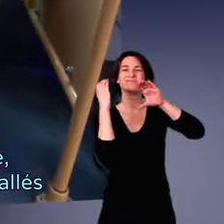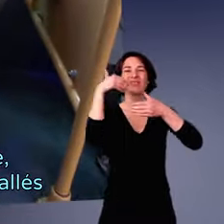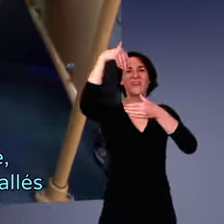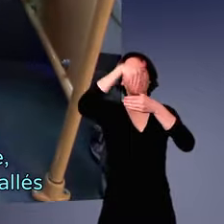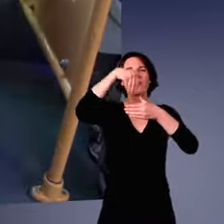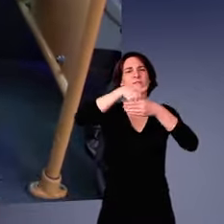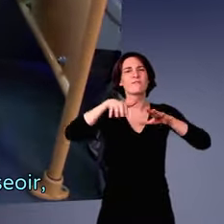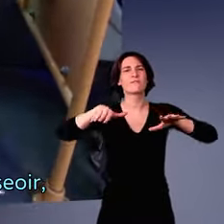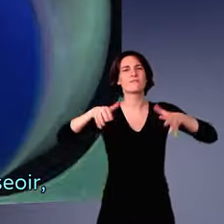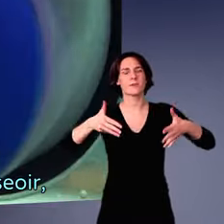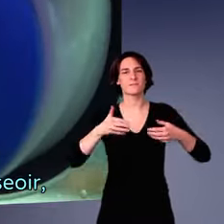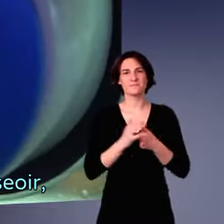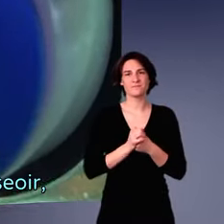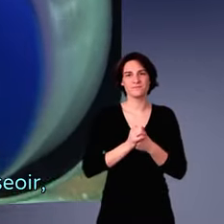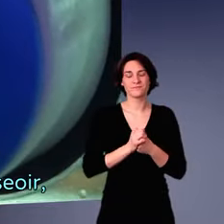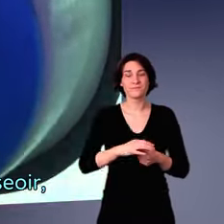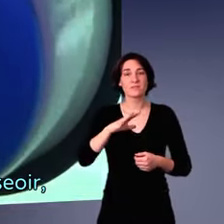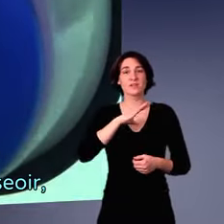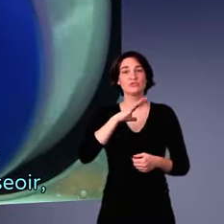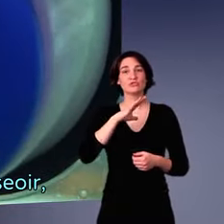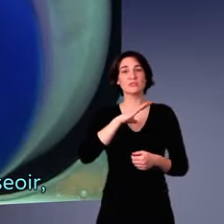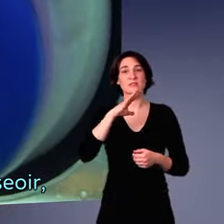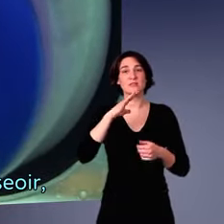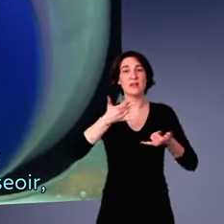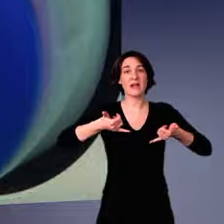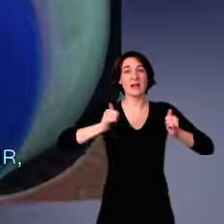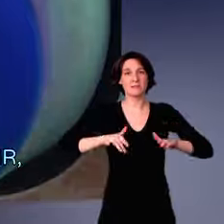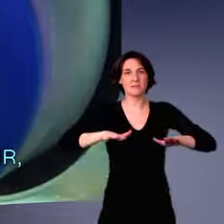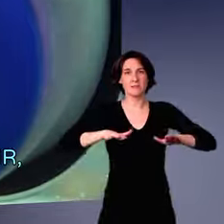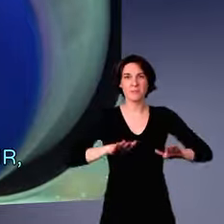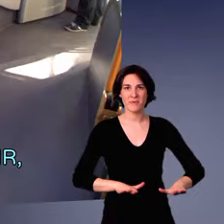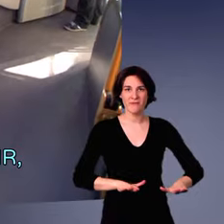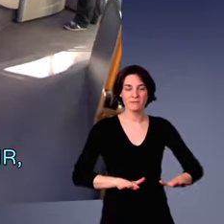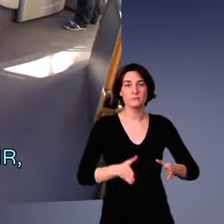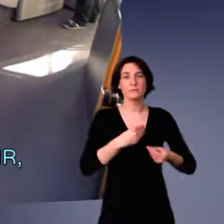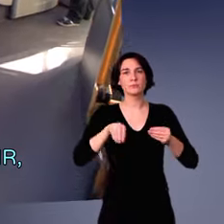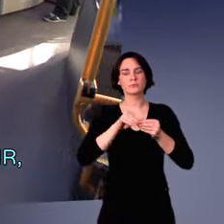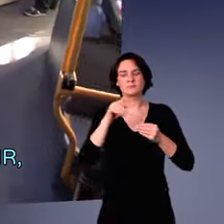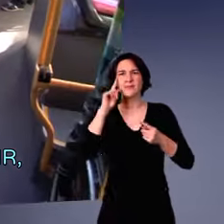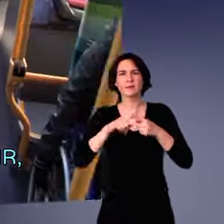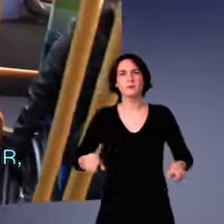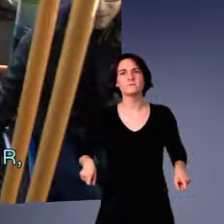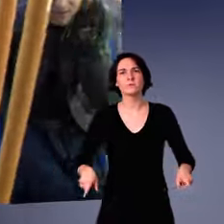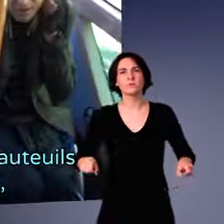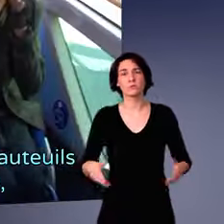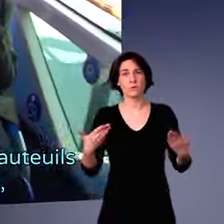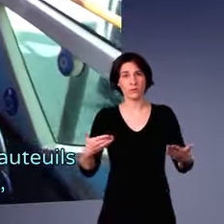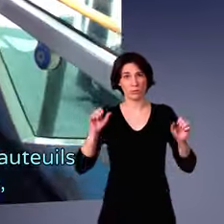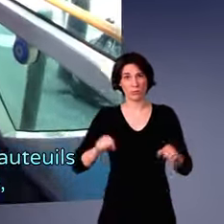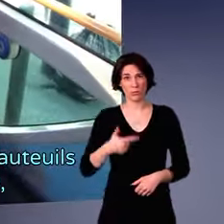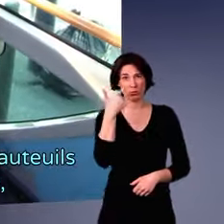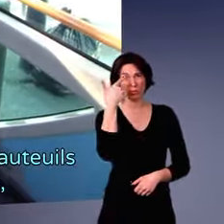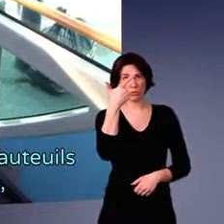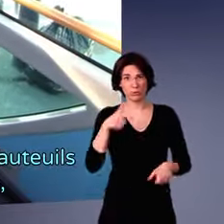sièges bas ont été installés pour tous les usagers ayant des difficultés à s'asseoir et les emplacements PMR bien signalés permettent